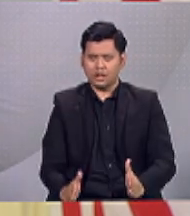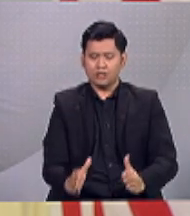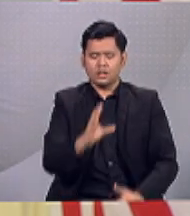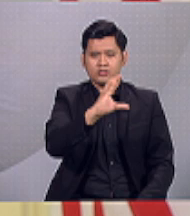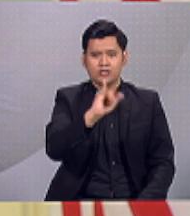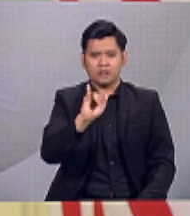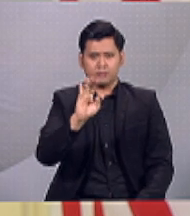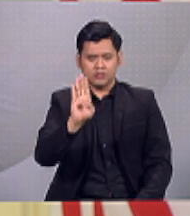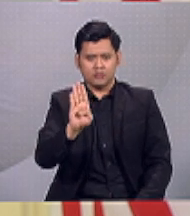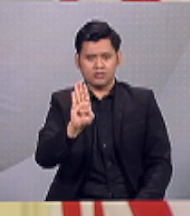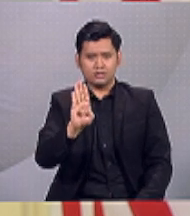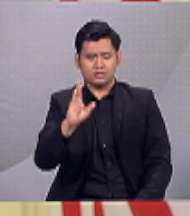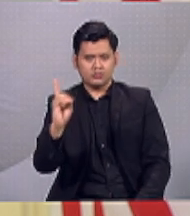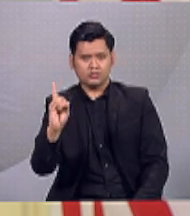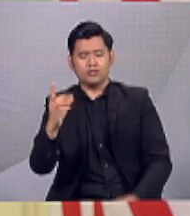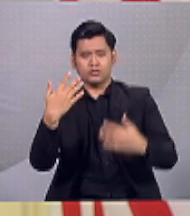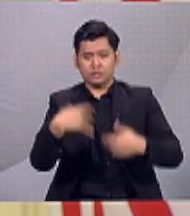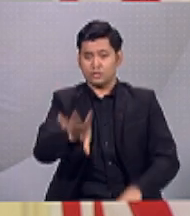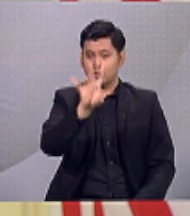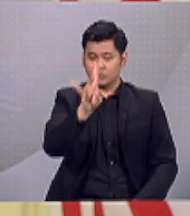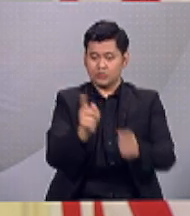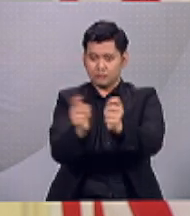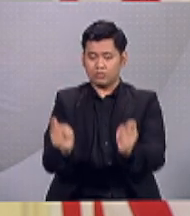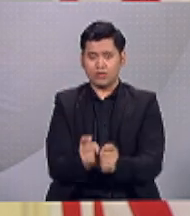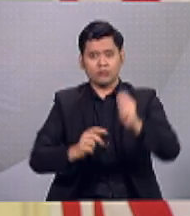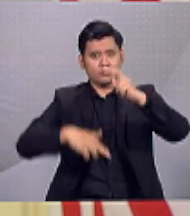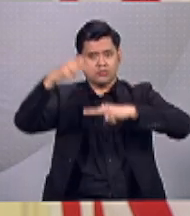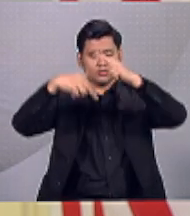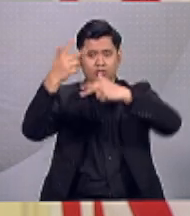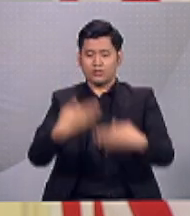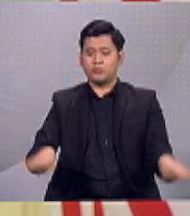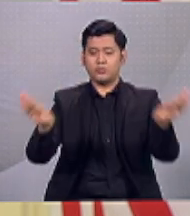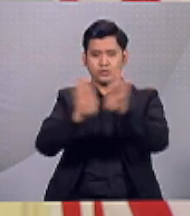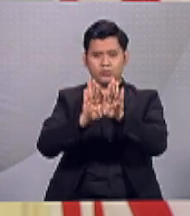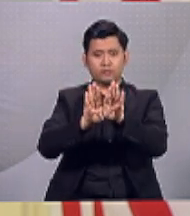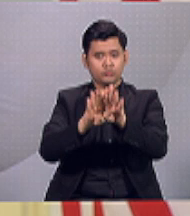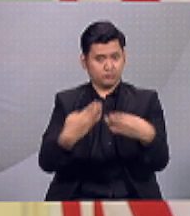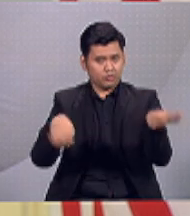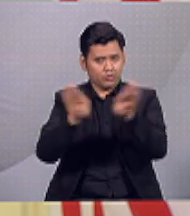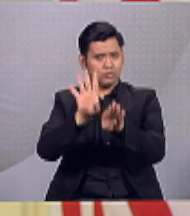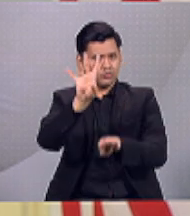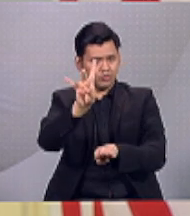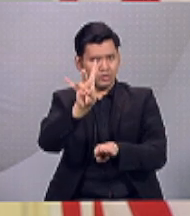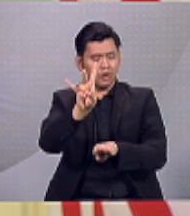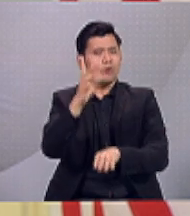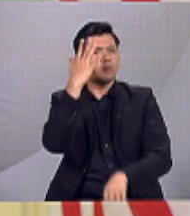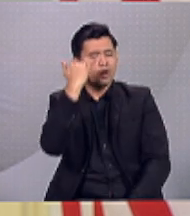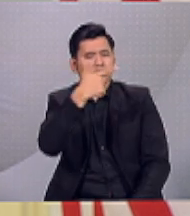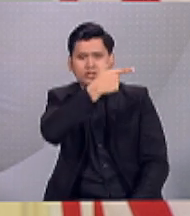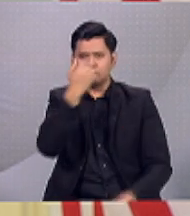telah mengarahkan 7 tapak binaan untuk ditutup kerana tidak mematuhi